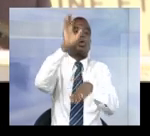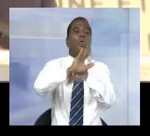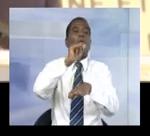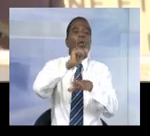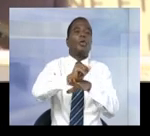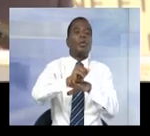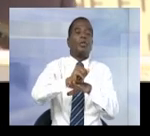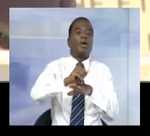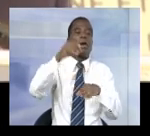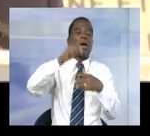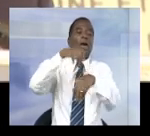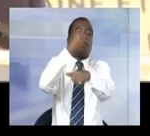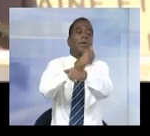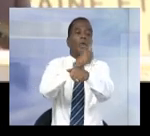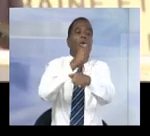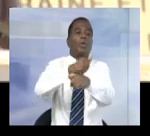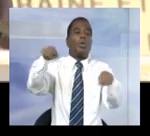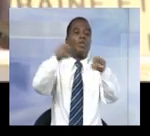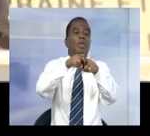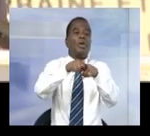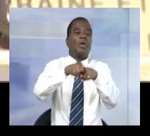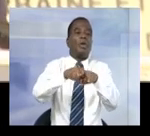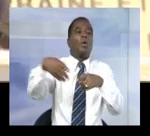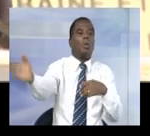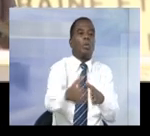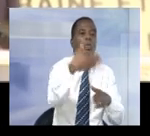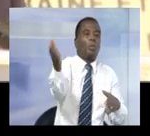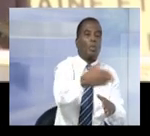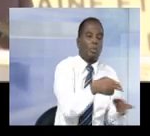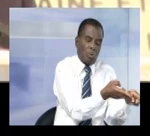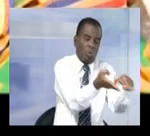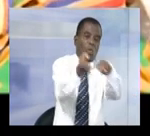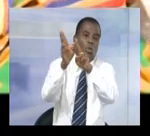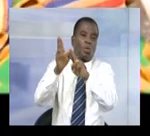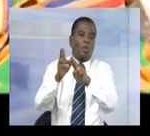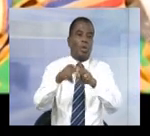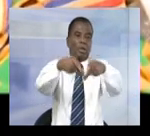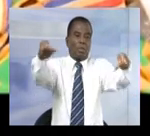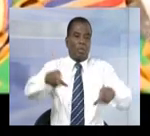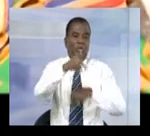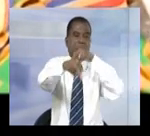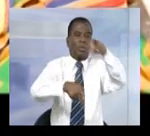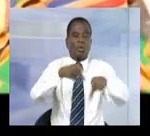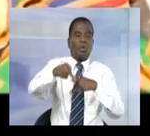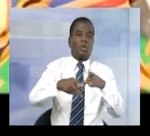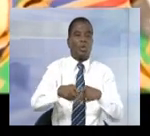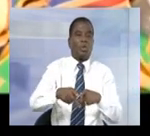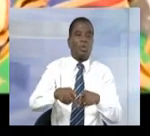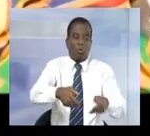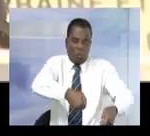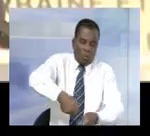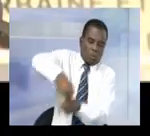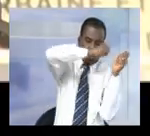district autonome d'Abidjan au balayage des voies et des places publiques, au curage des